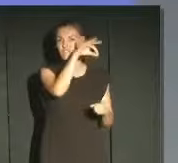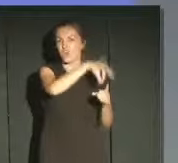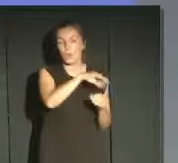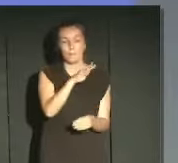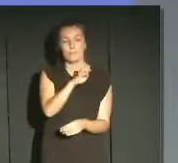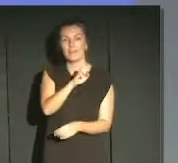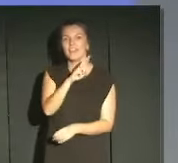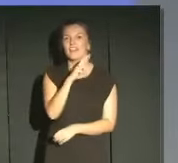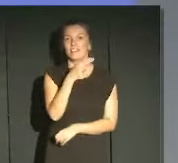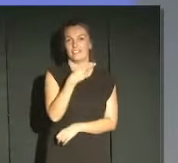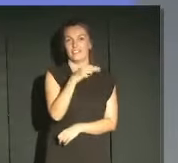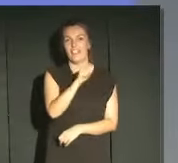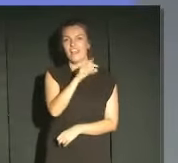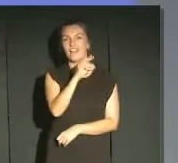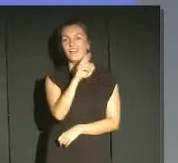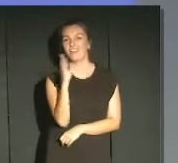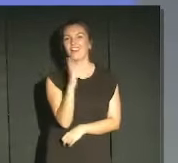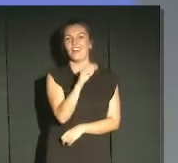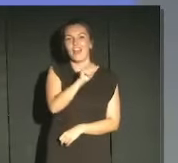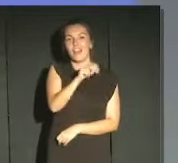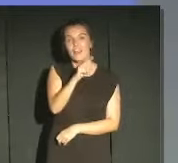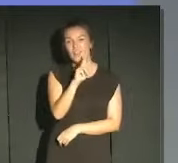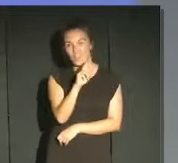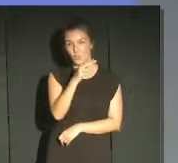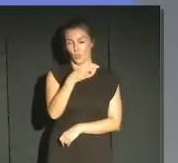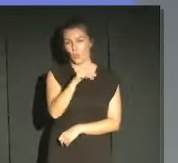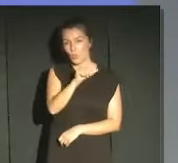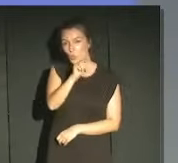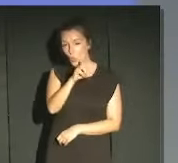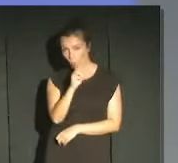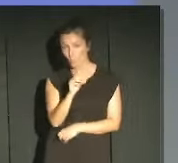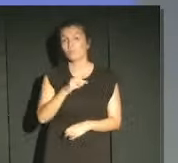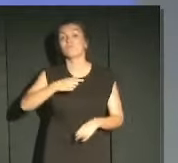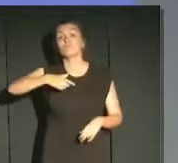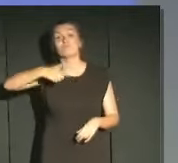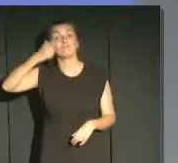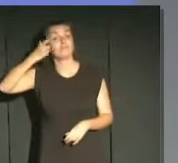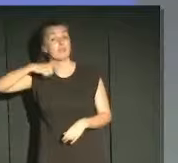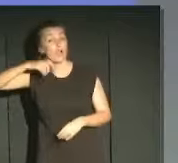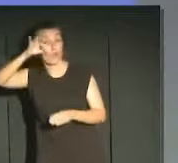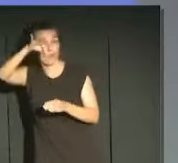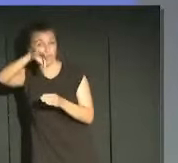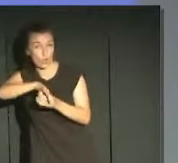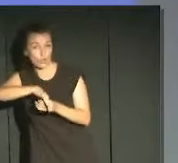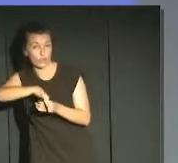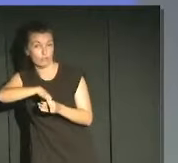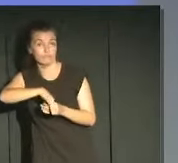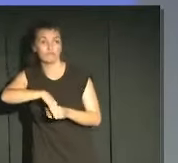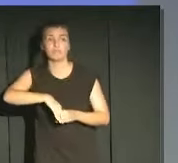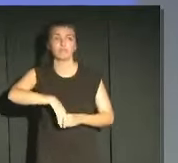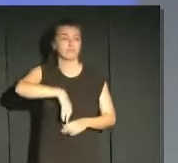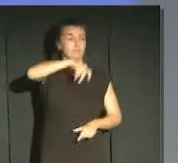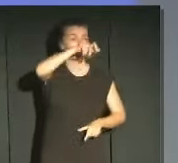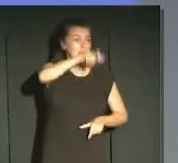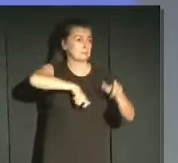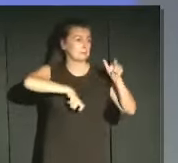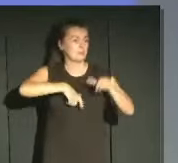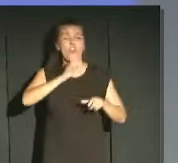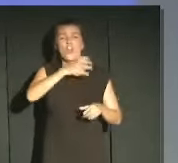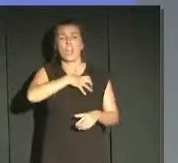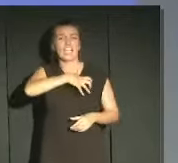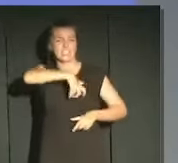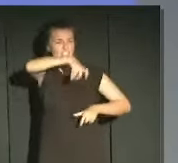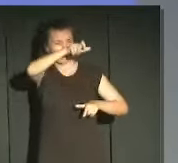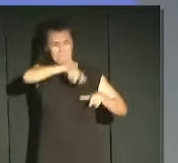européenne Emmanuel Macron vote le PDG de Total vote Gérard de pardieu vote il votent